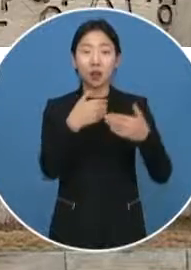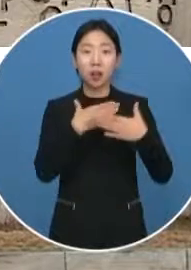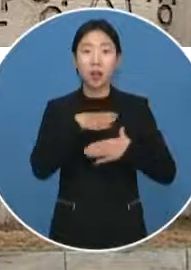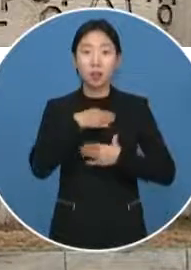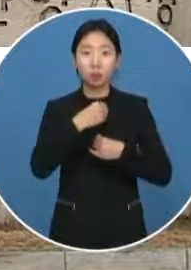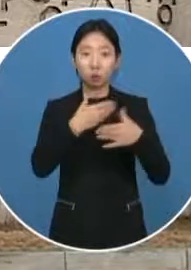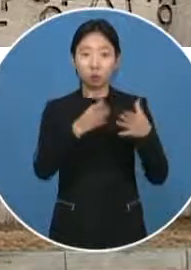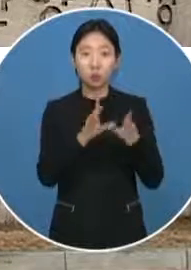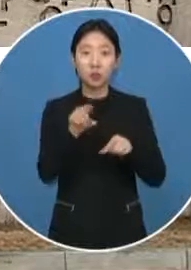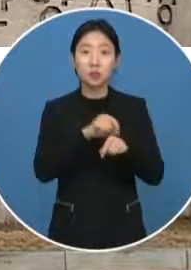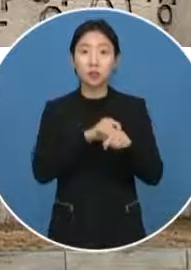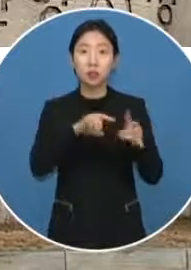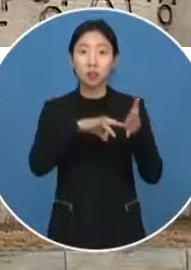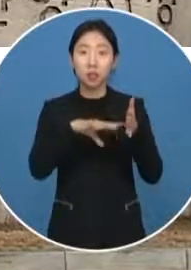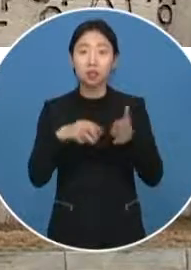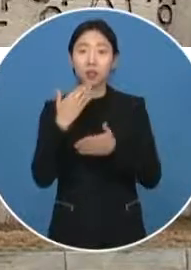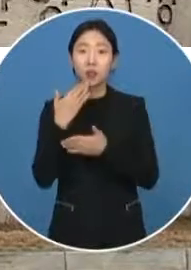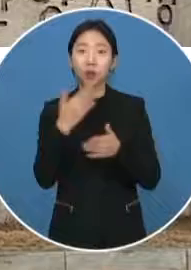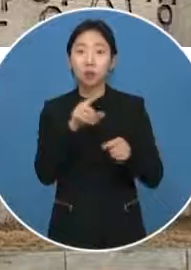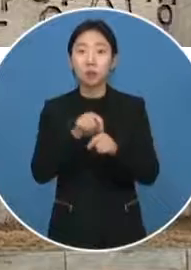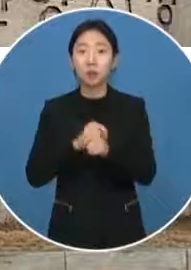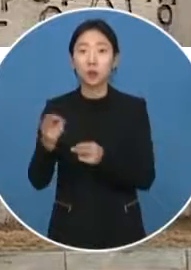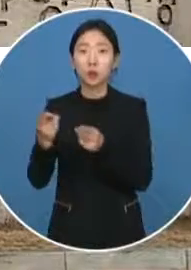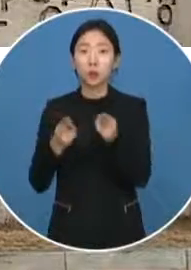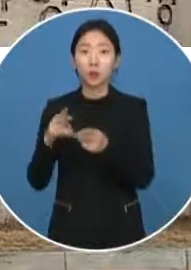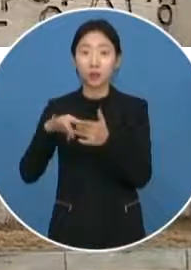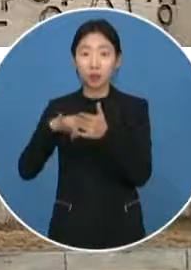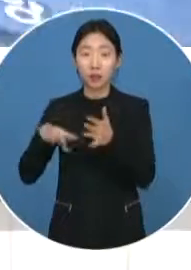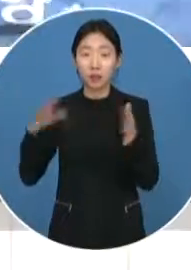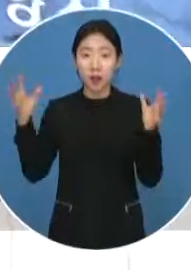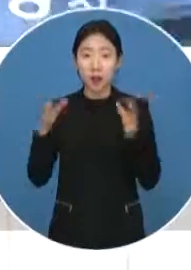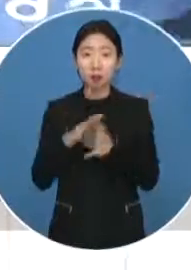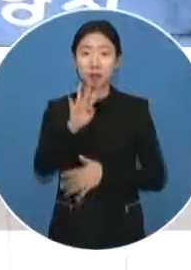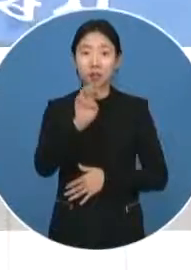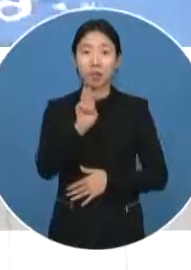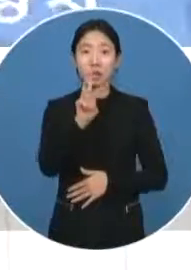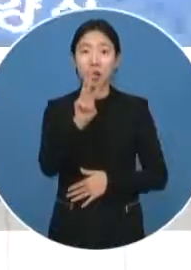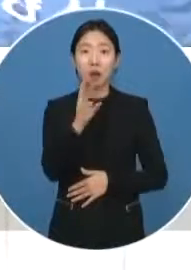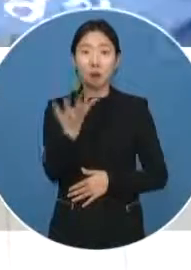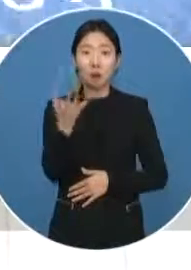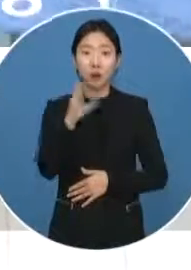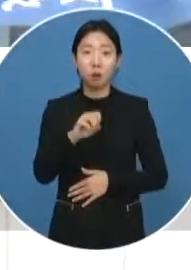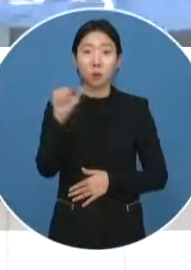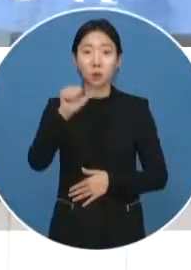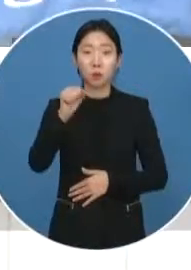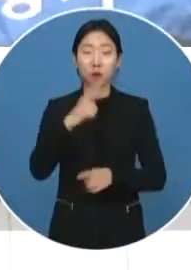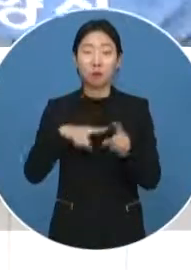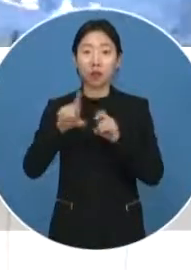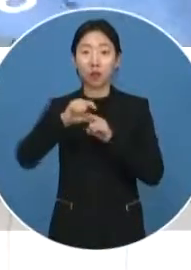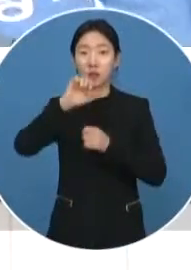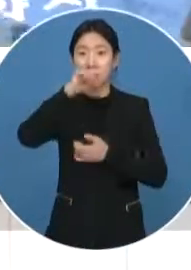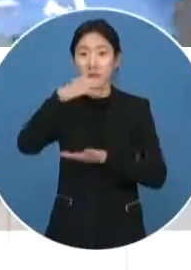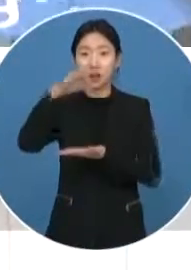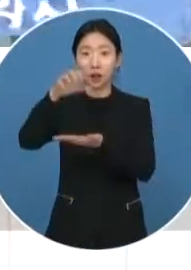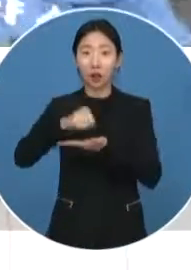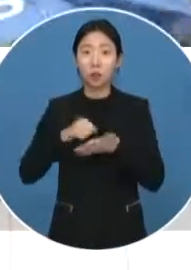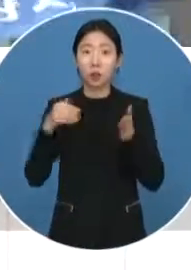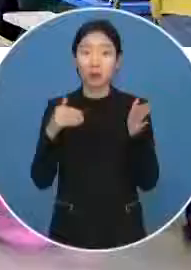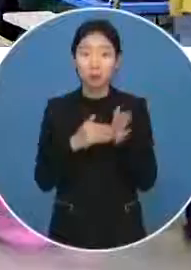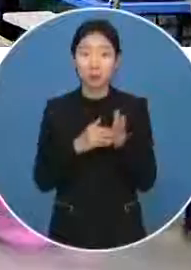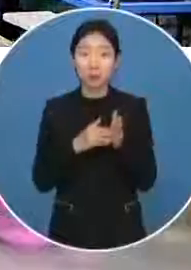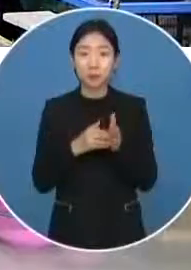안양시가 행정안전부 특별교부세 및 경기도 특별 조정 교부금 으로 총 43억 5천만원을 추가로 확보